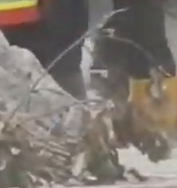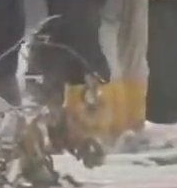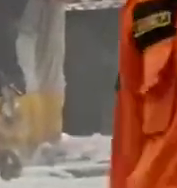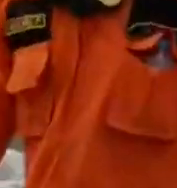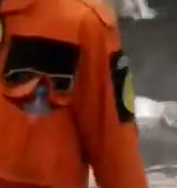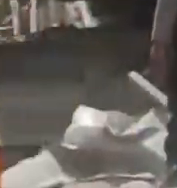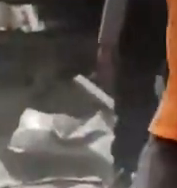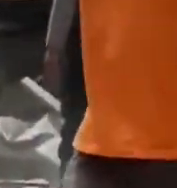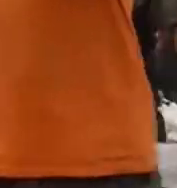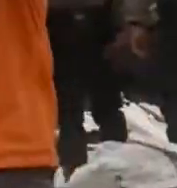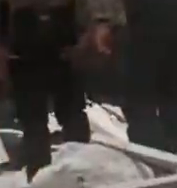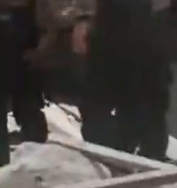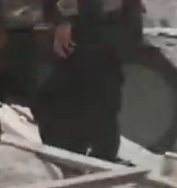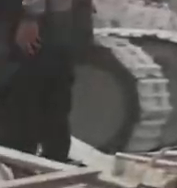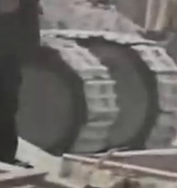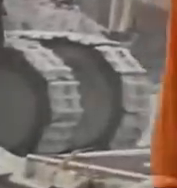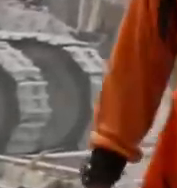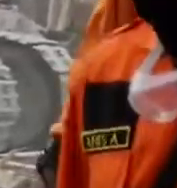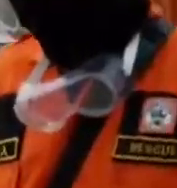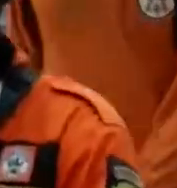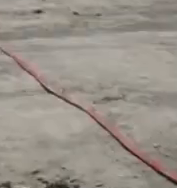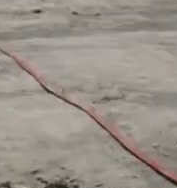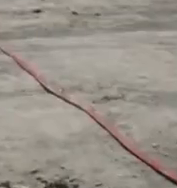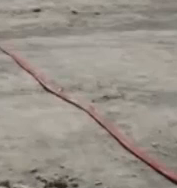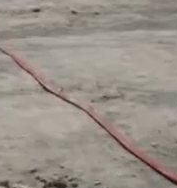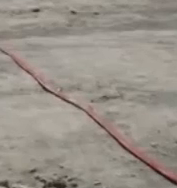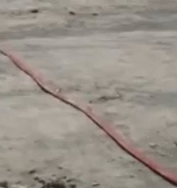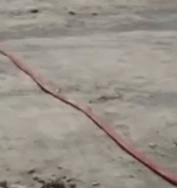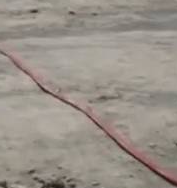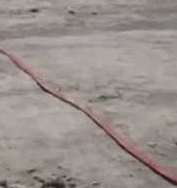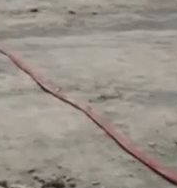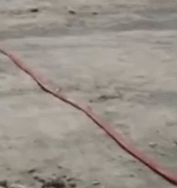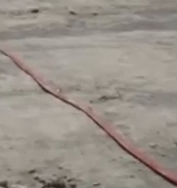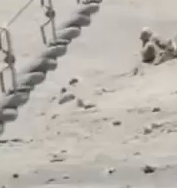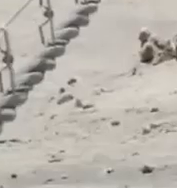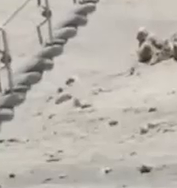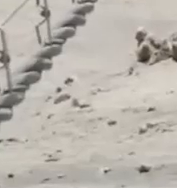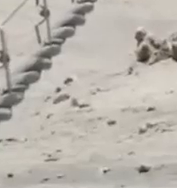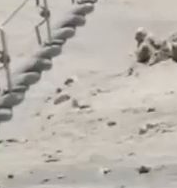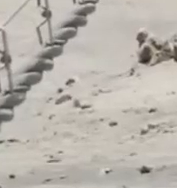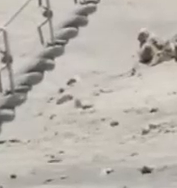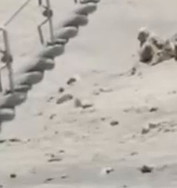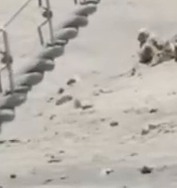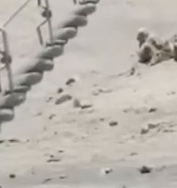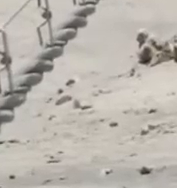Curug Kobokan, kedua di sekitar tambang pasir Satuhan, serta ketiga di Dusun Kebondeli dan Kampung Renteng.